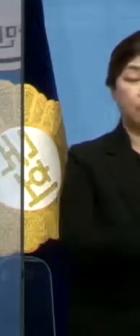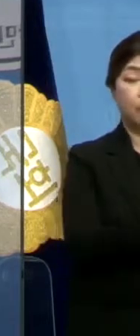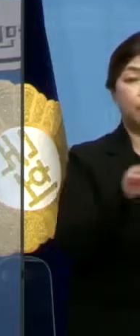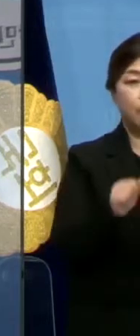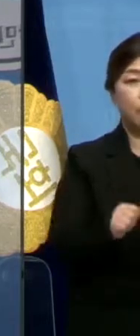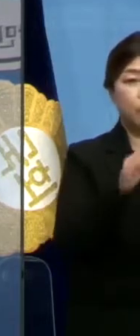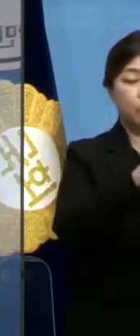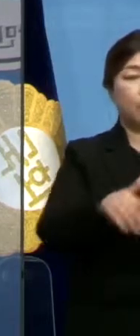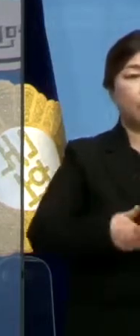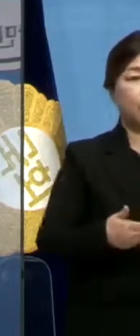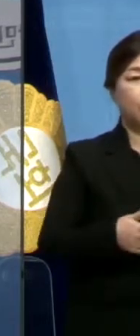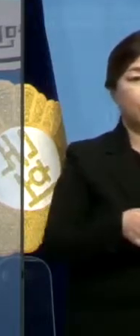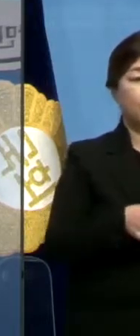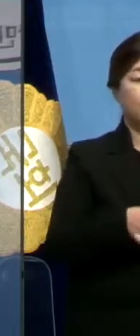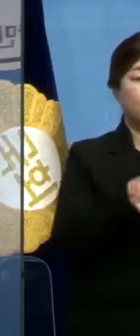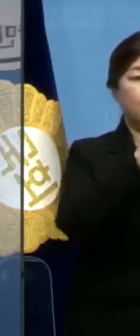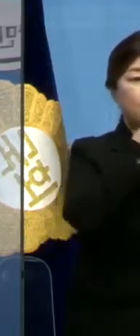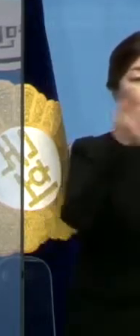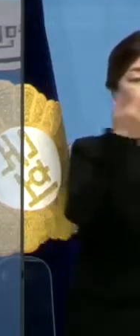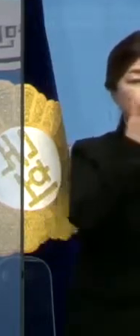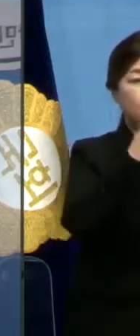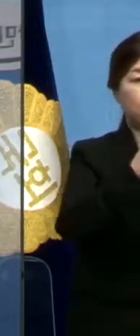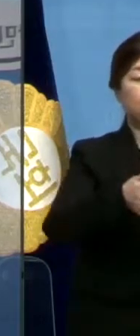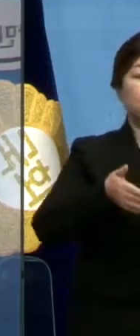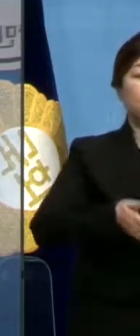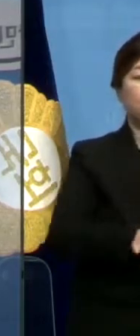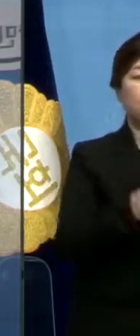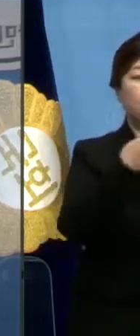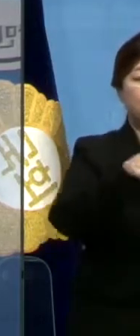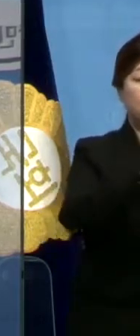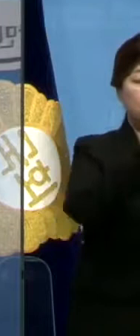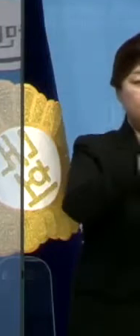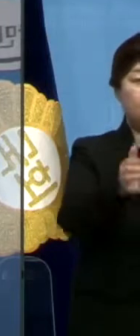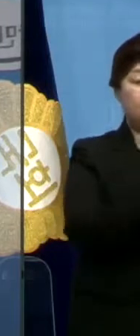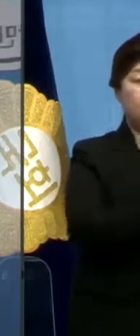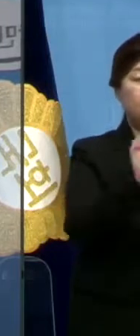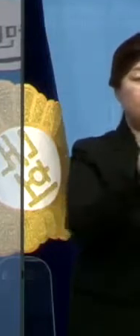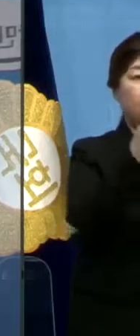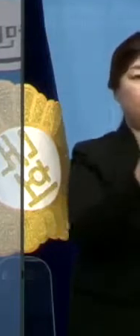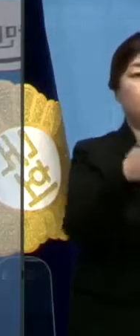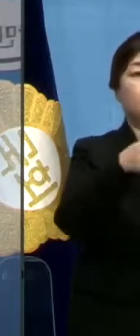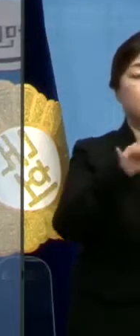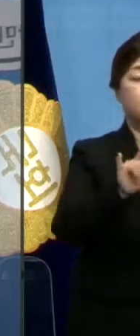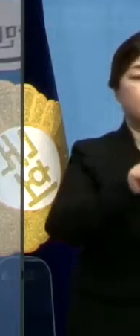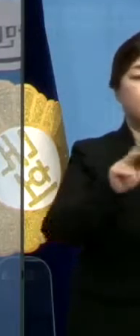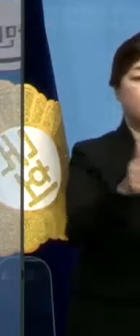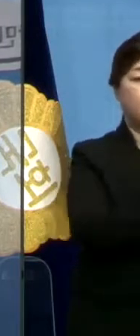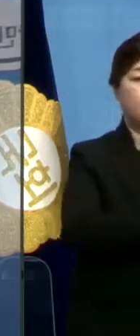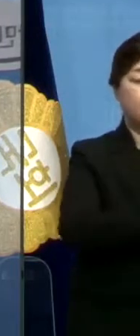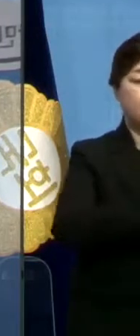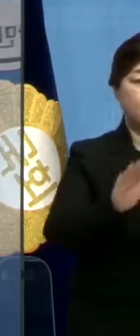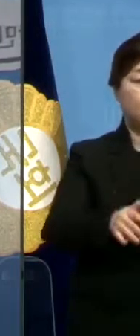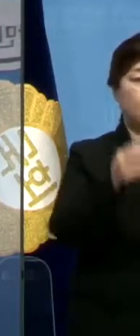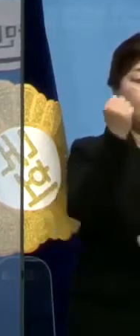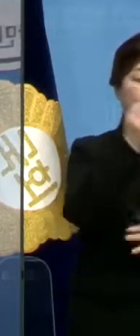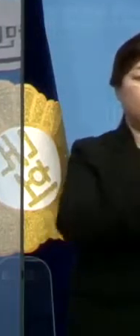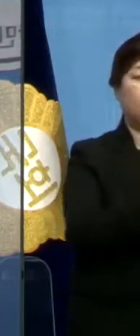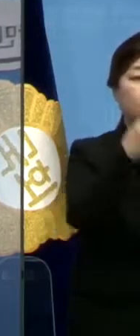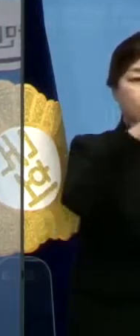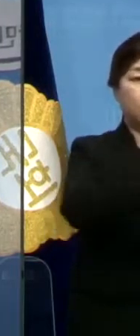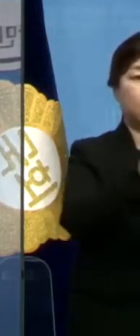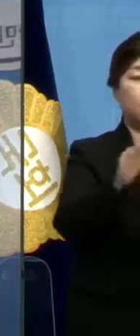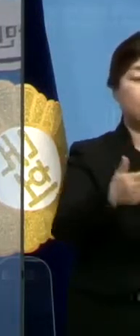안녕하십니까. 전남 여수시 을 출신 더불어민주당 김혜재 국회의원입니다. 헌법상